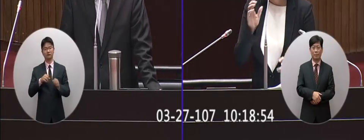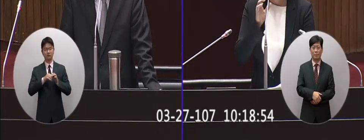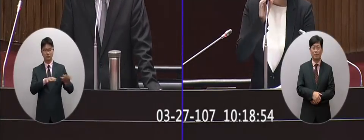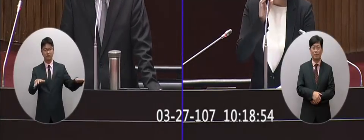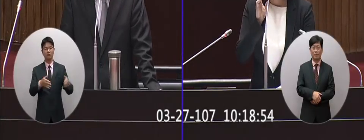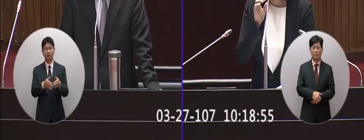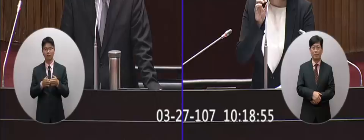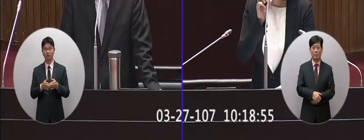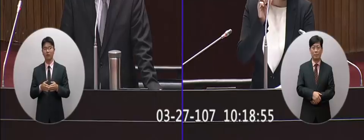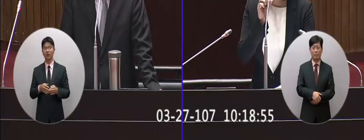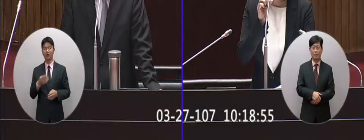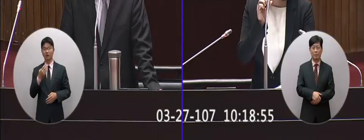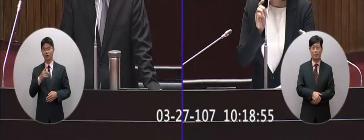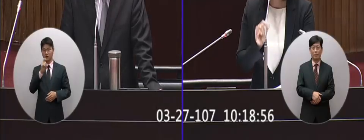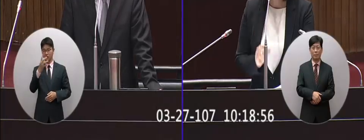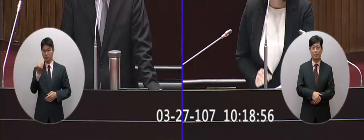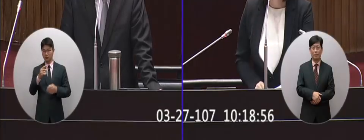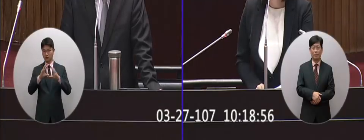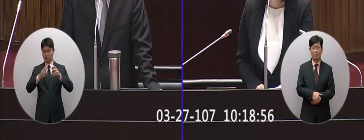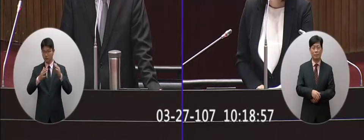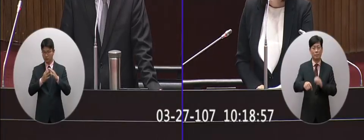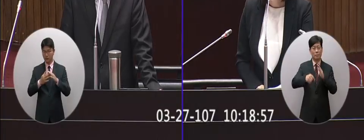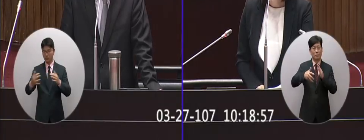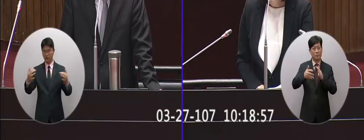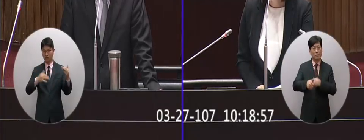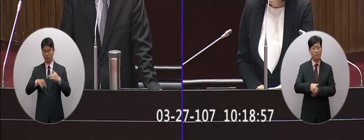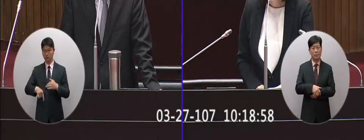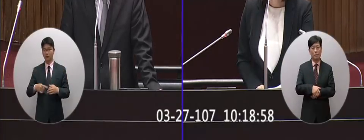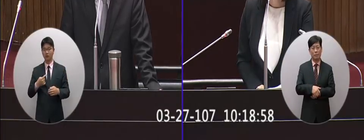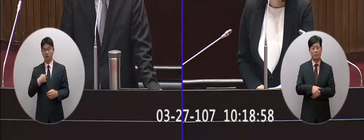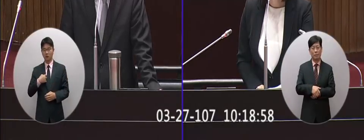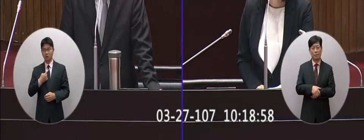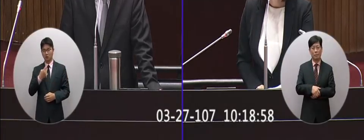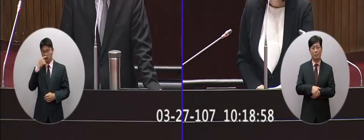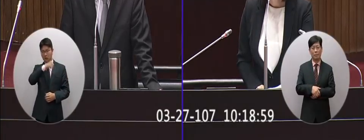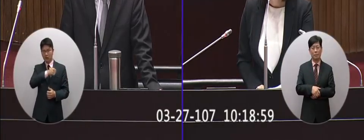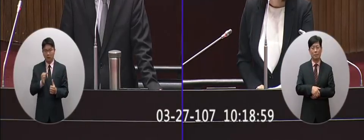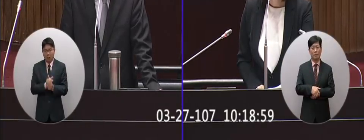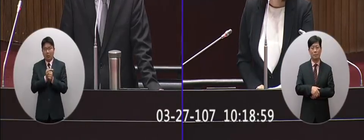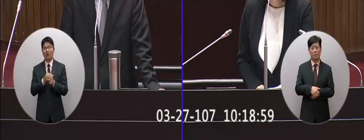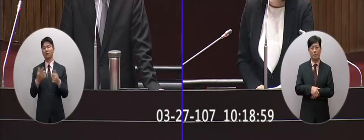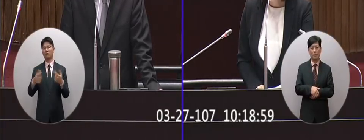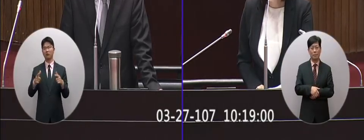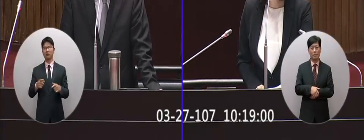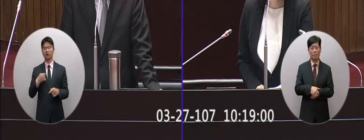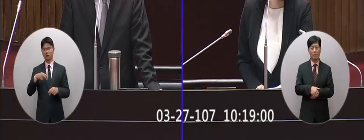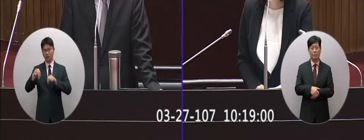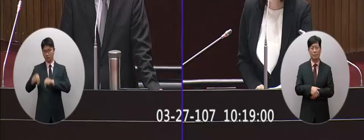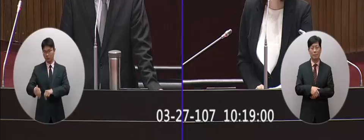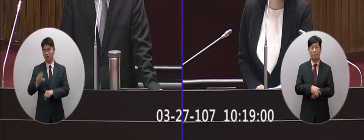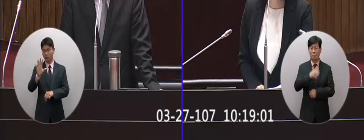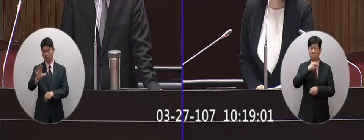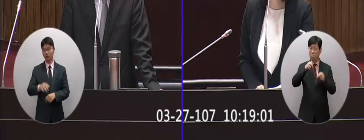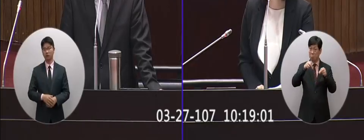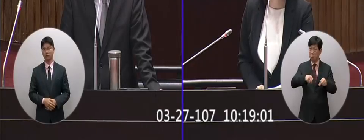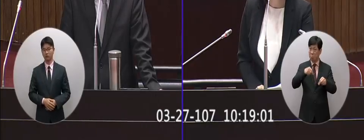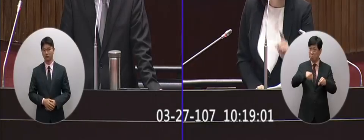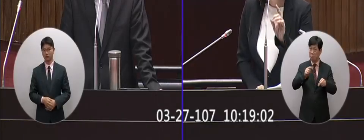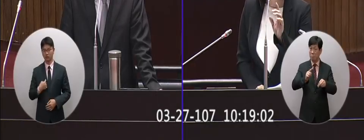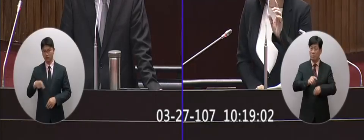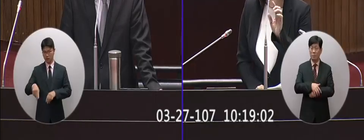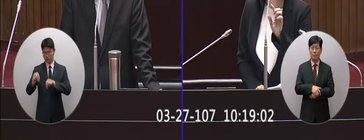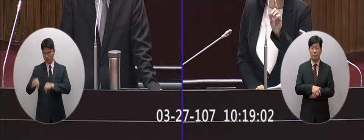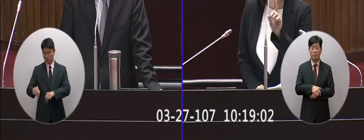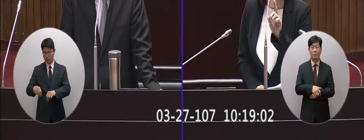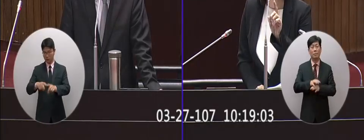那另外呢，10几个国家来，也不算是说我们被掐住脖子，因为有合约嘛。 所谓的合约，今天 我们有